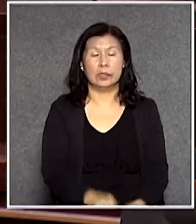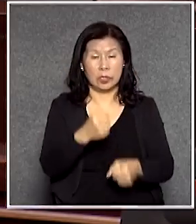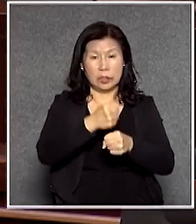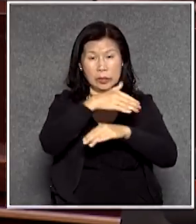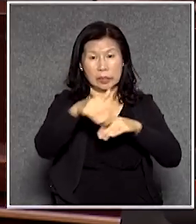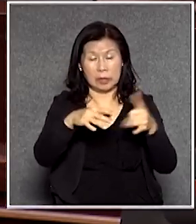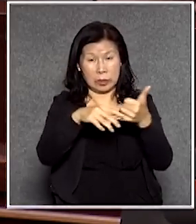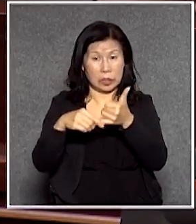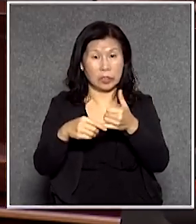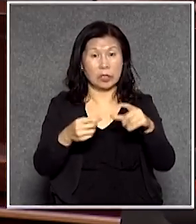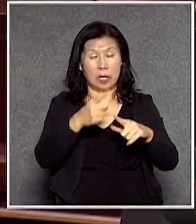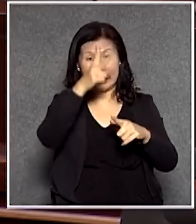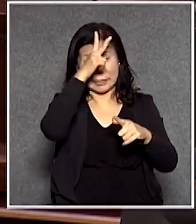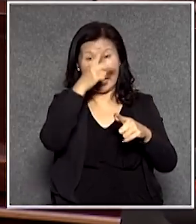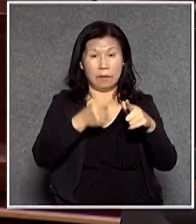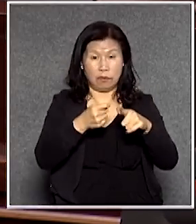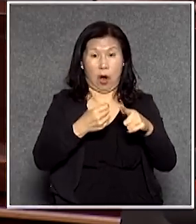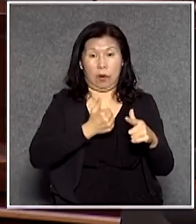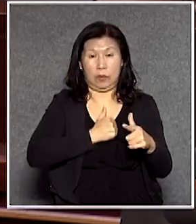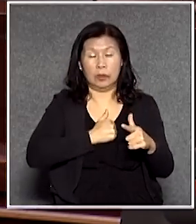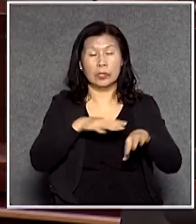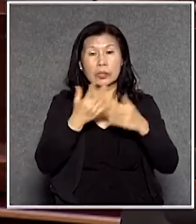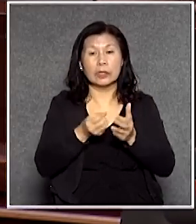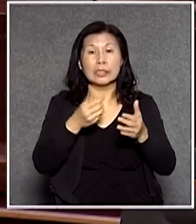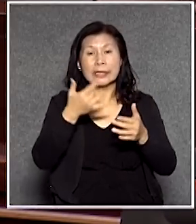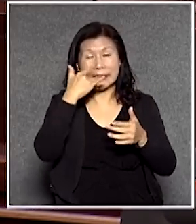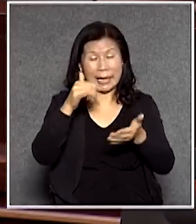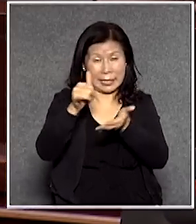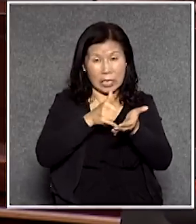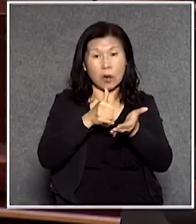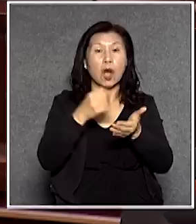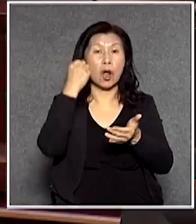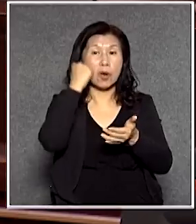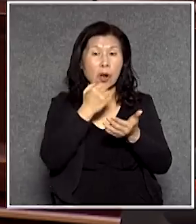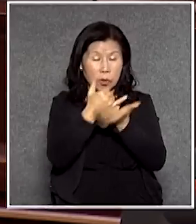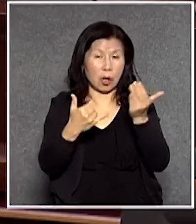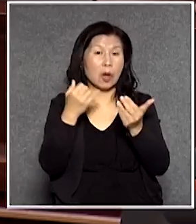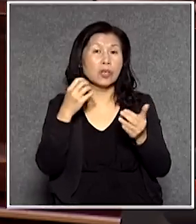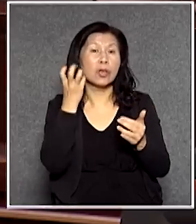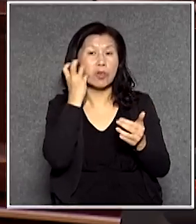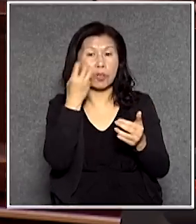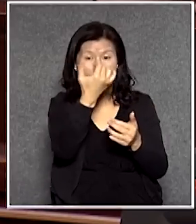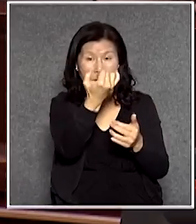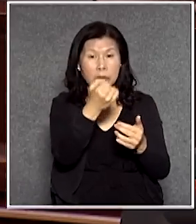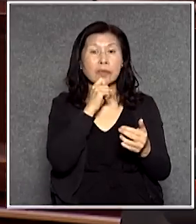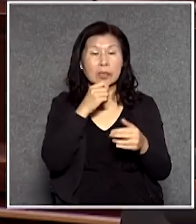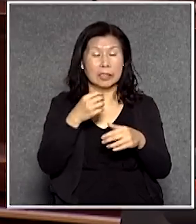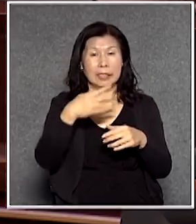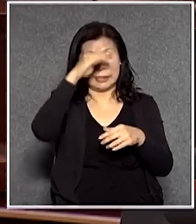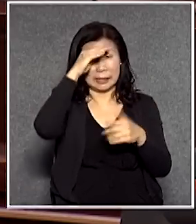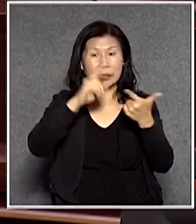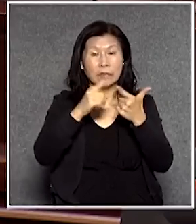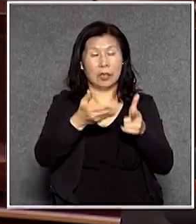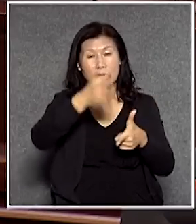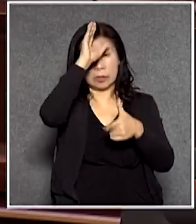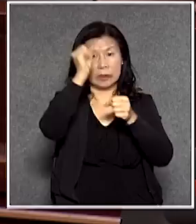的延長公務員退休年齡方案，提高新入職公務員退休年齡至65歲，紀律部隊例如警察和消